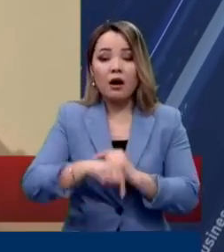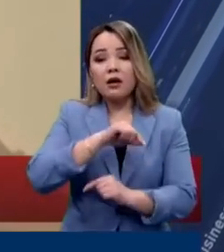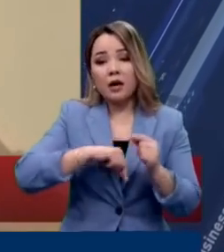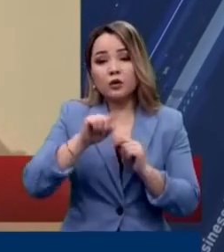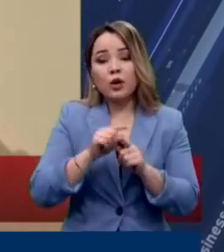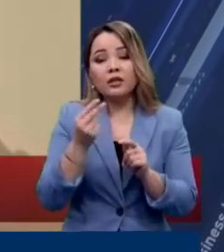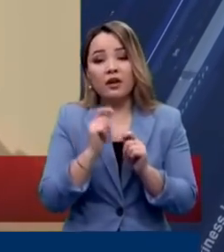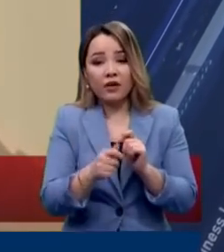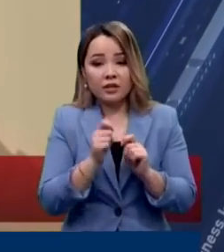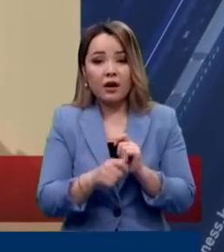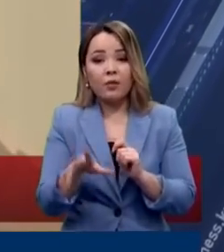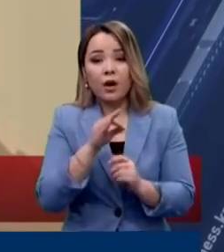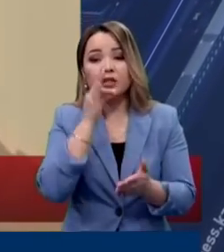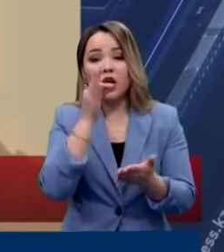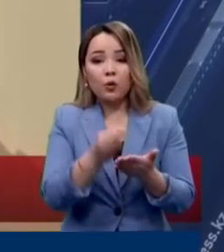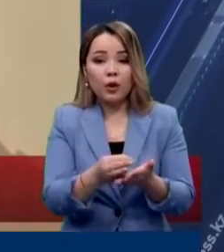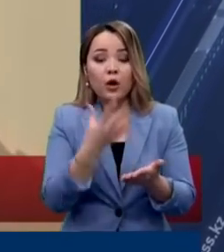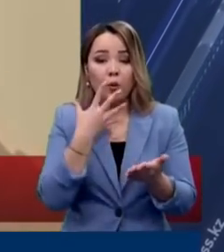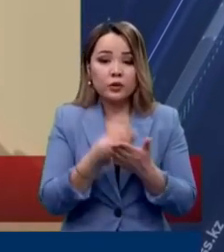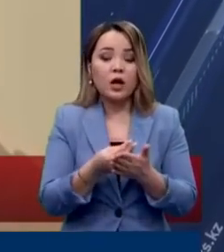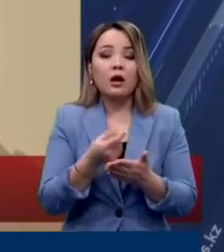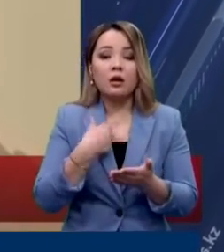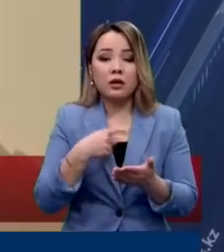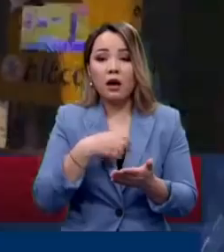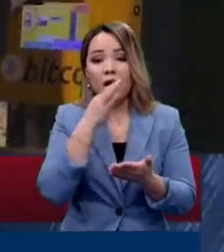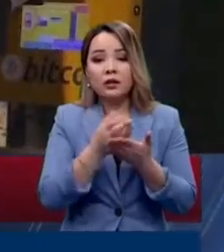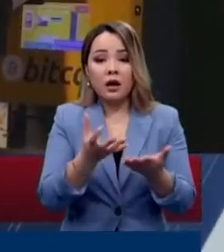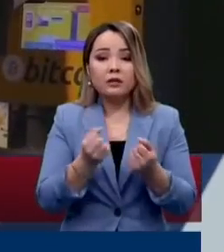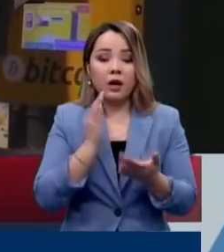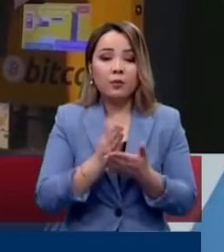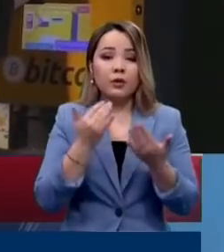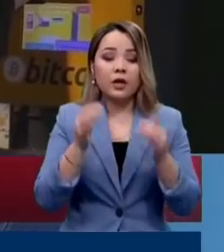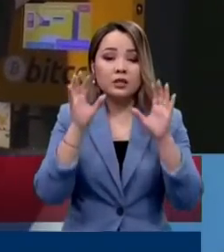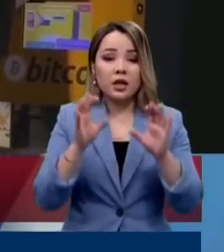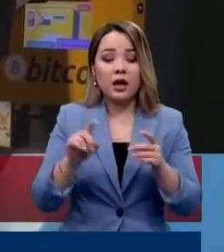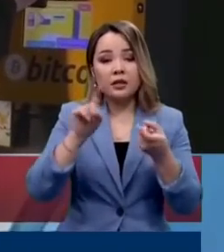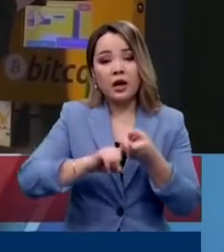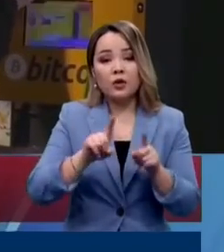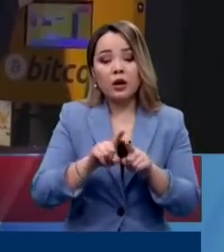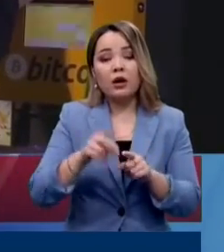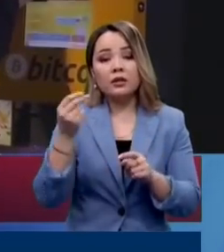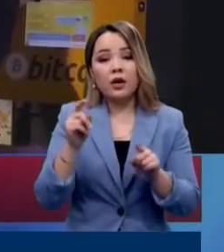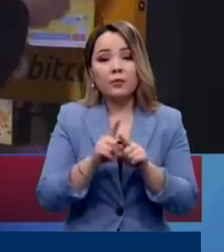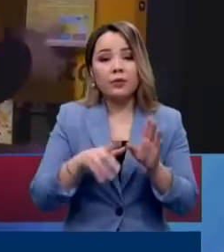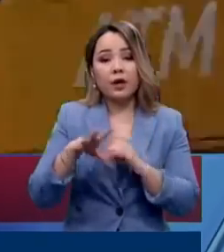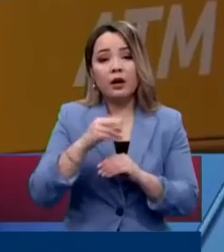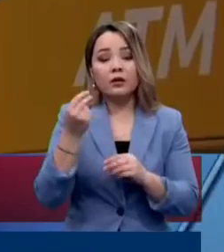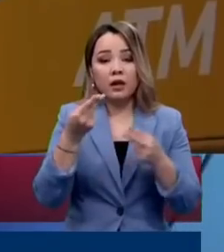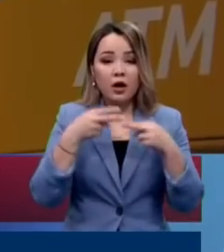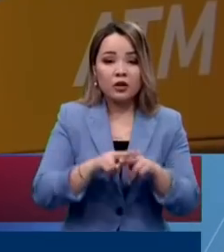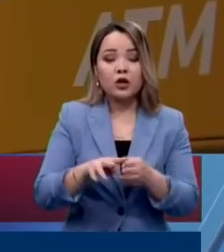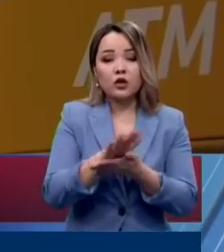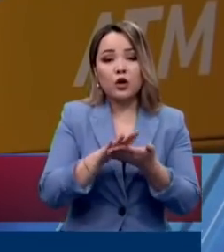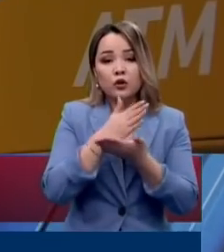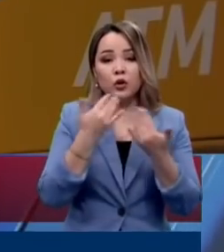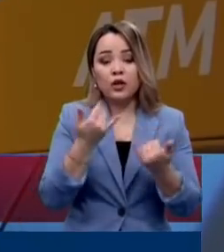кәсіпкер, инвестор барлық жауапкершілікті өзінің мойнына алады. Иә, заң бойынша криптовалюта біздің елде қаржы құралы